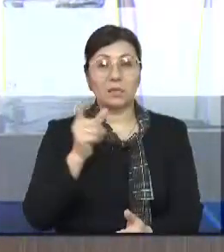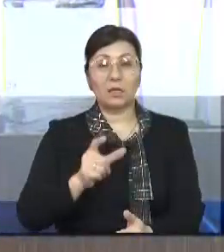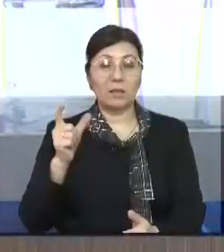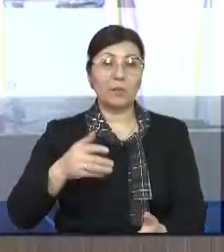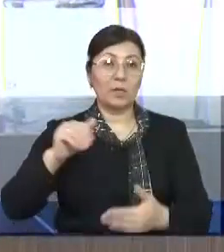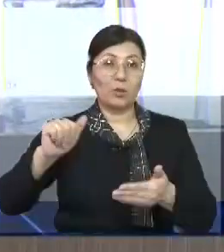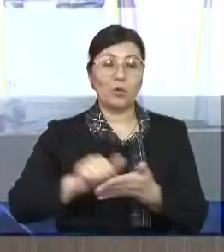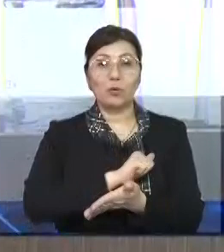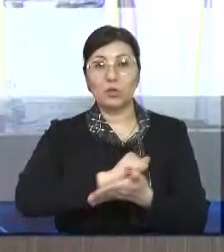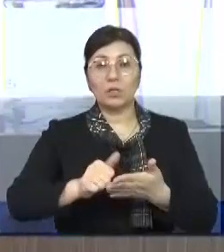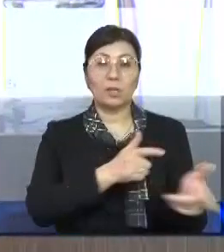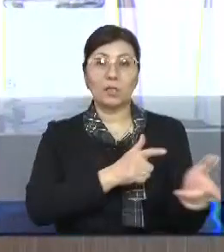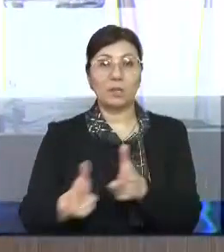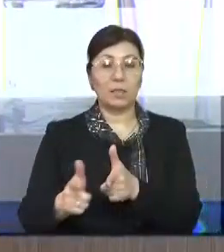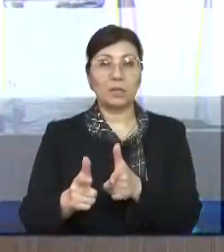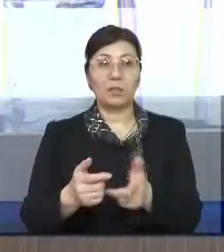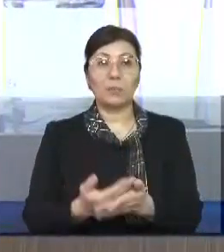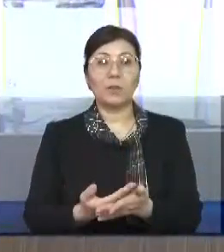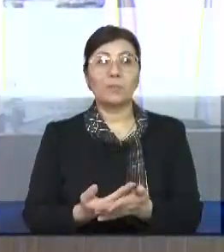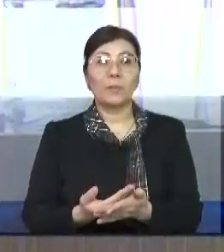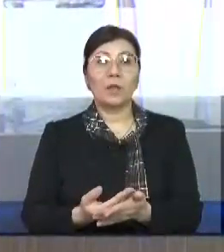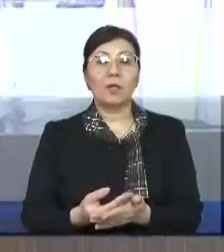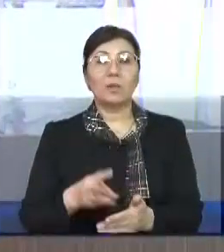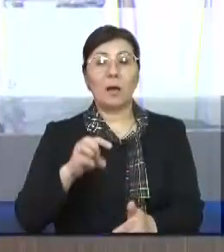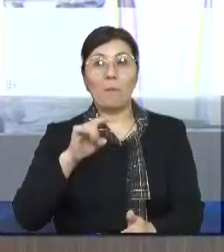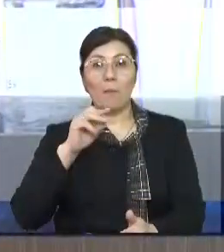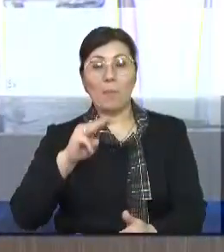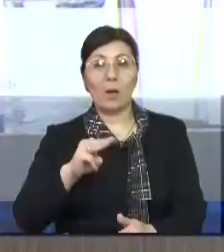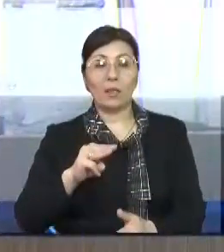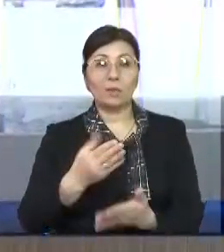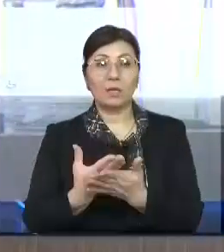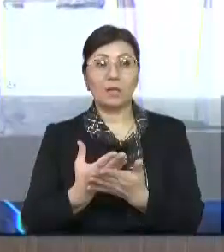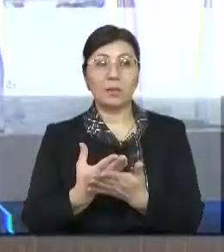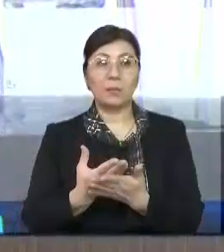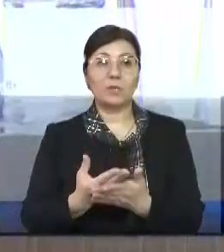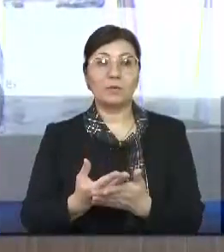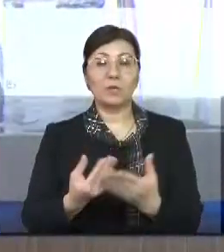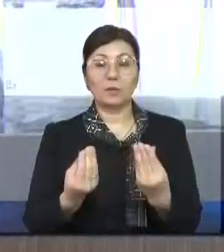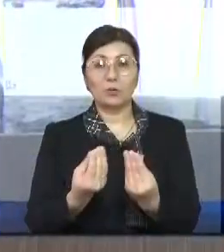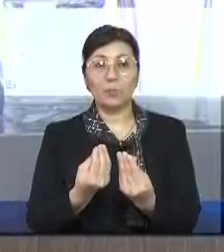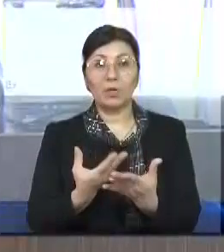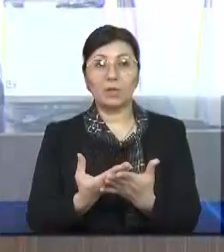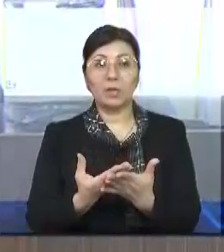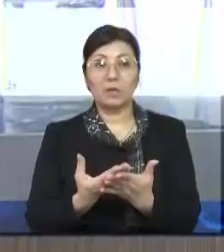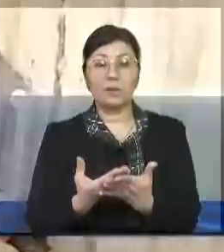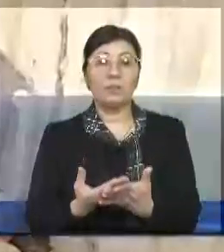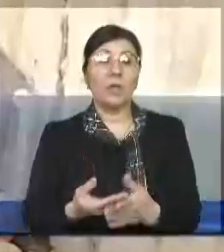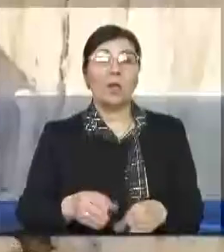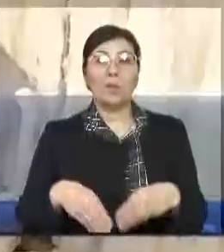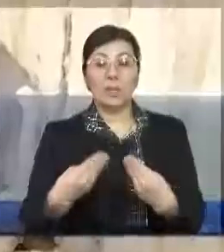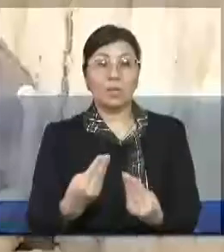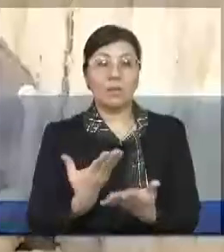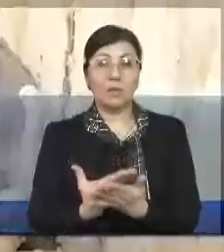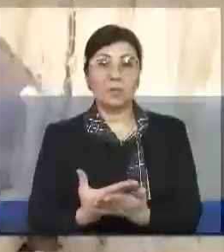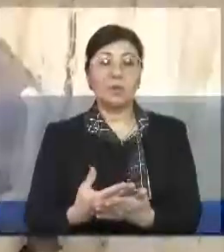уже тапсыру қажет. Себебі уақытта бір ай қаралады, сонымен олар үлгере алмай қалуы мүмкін. Ауыл аманаты